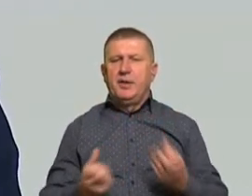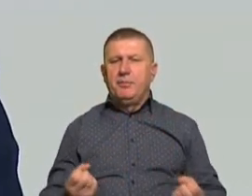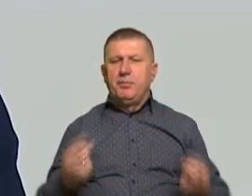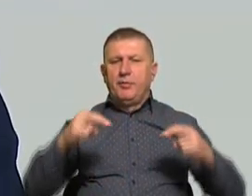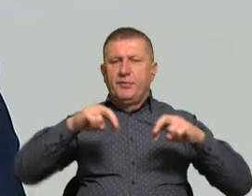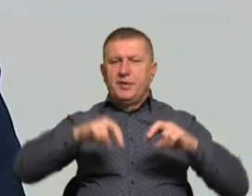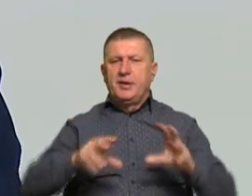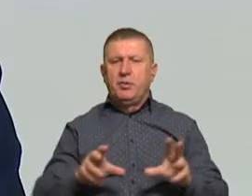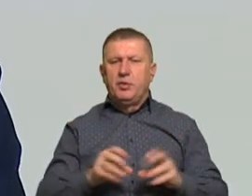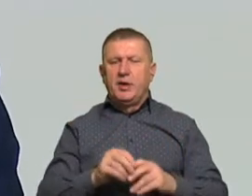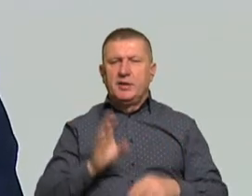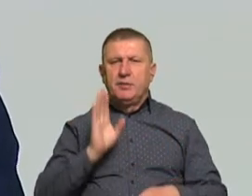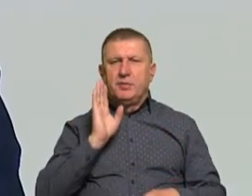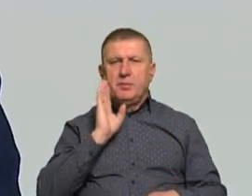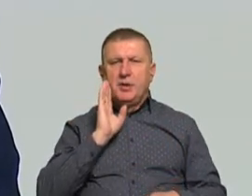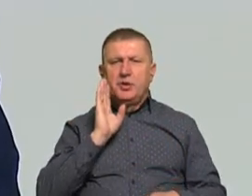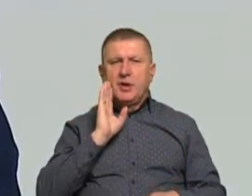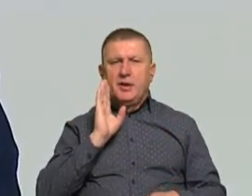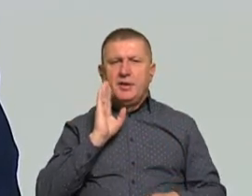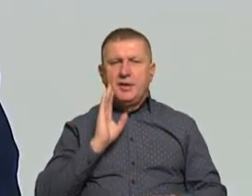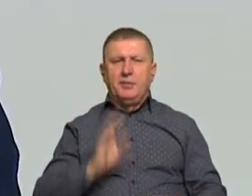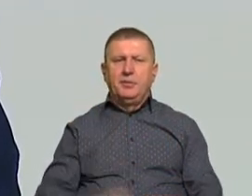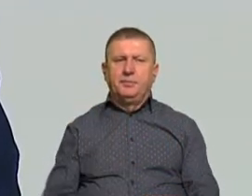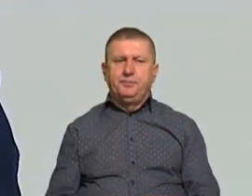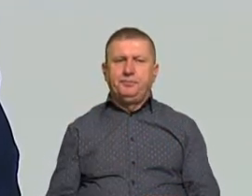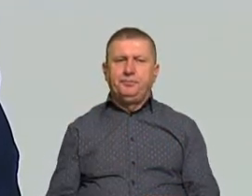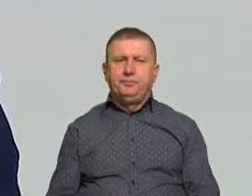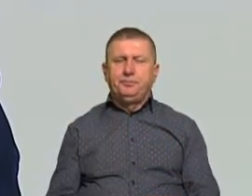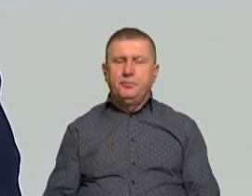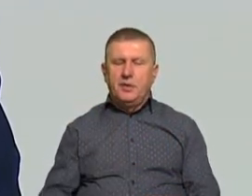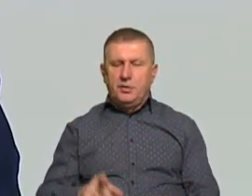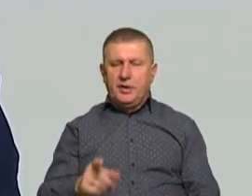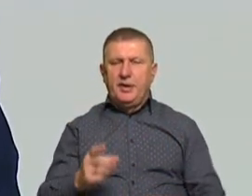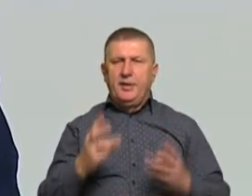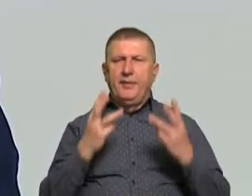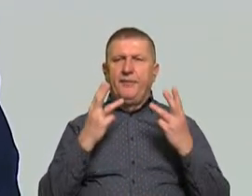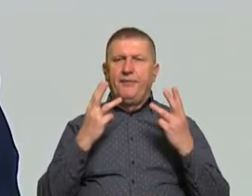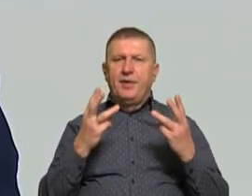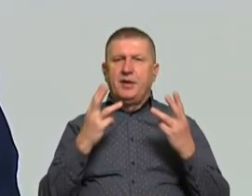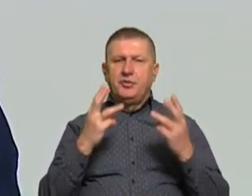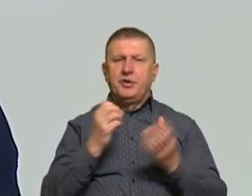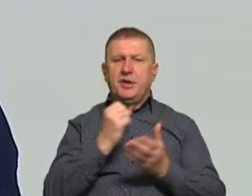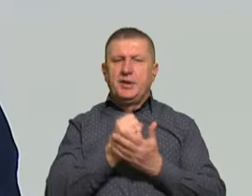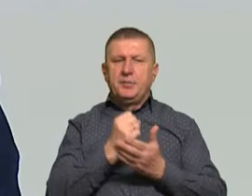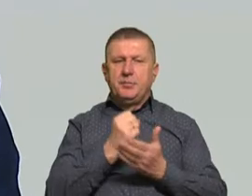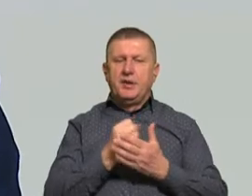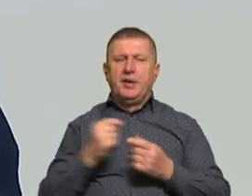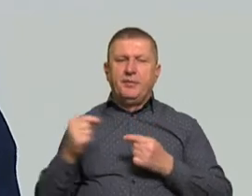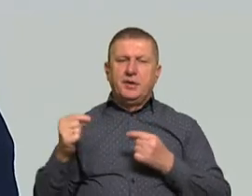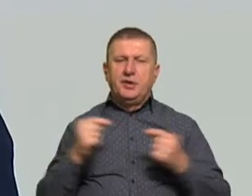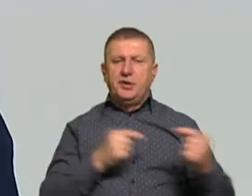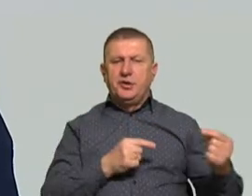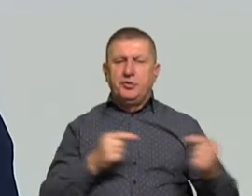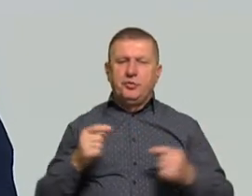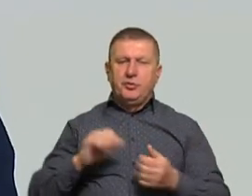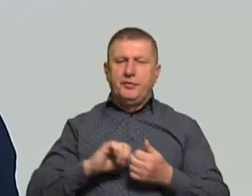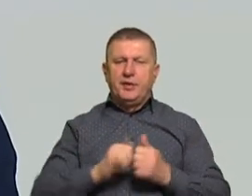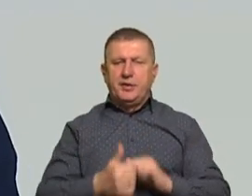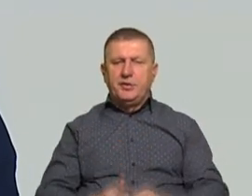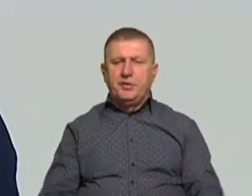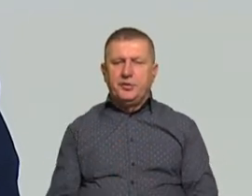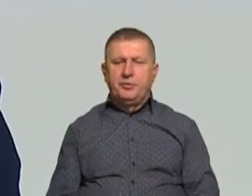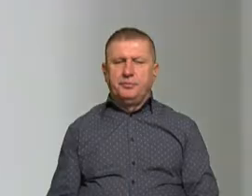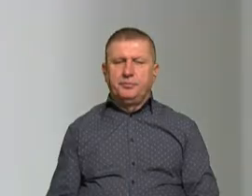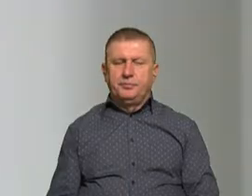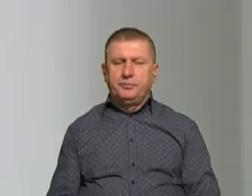z mieszkańcami, czyli kolejny dowód na to, że te najważniejsze sprawy w mieście są konsultowane i będą, bo wszyscy to tutaj deklarują,